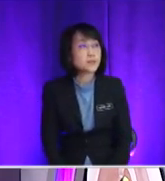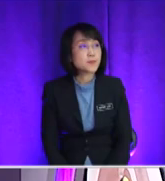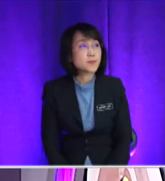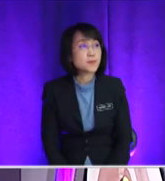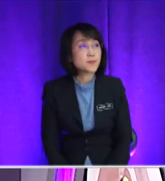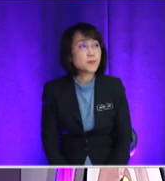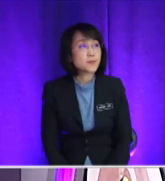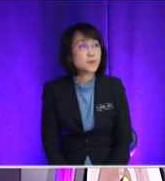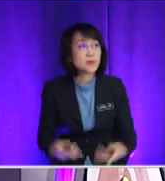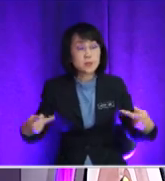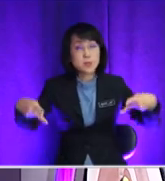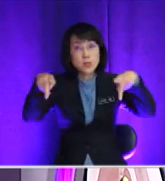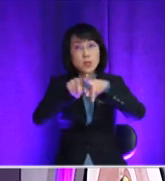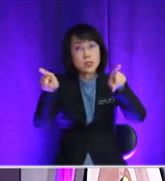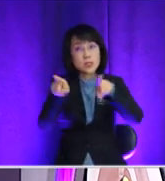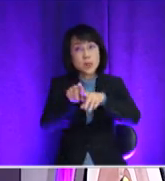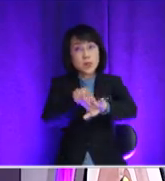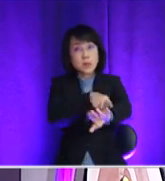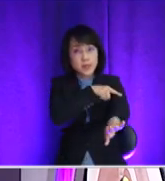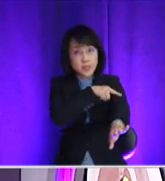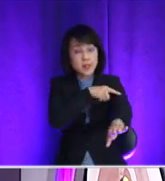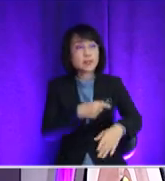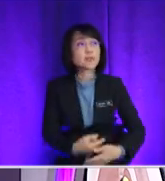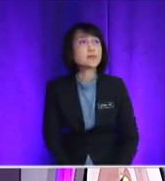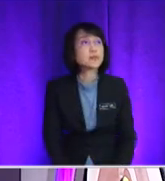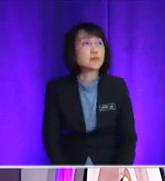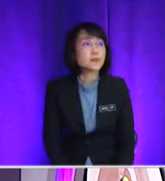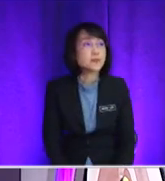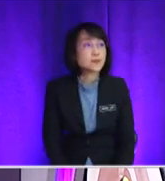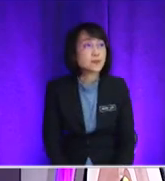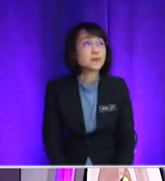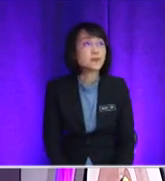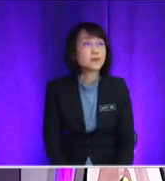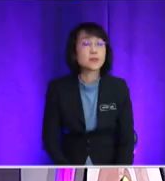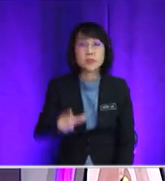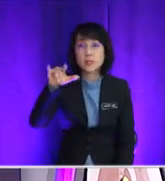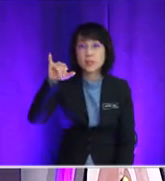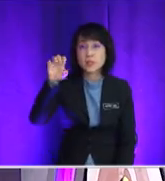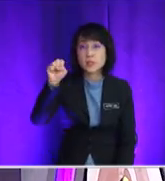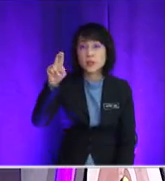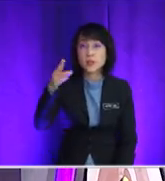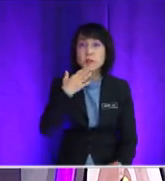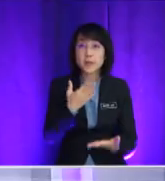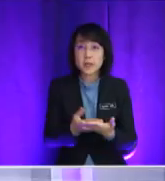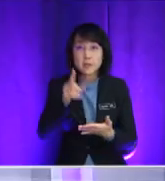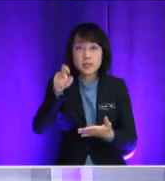perlu sama panjang itu adalah ciri-ciri yang baik untuk bisu pemadam